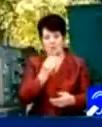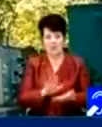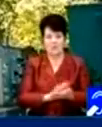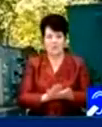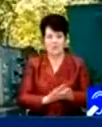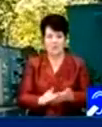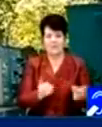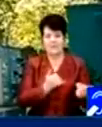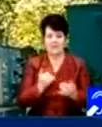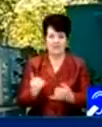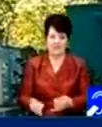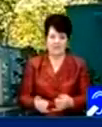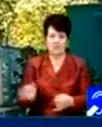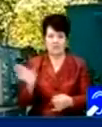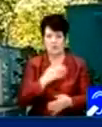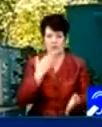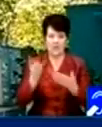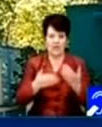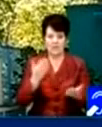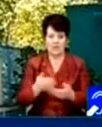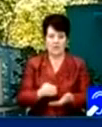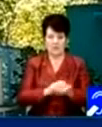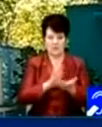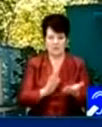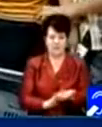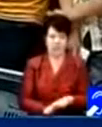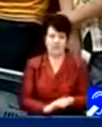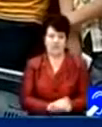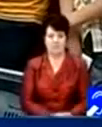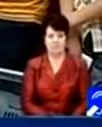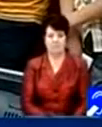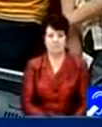de servirii, toate apelurile primite vor fi înregistrate.